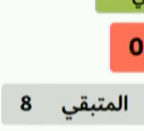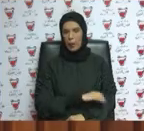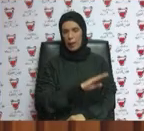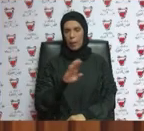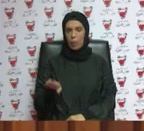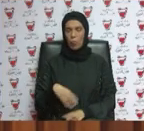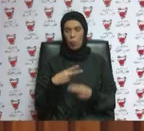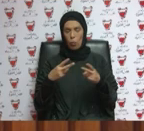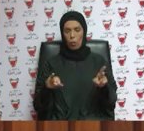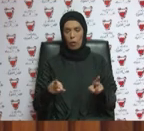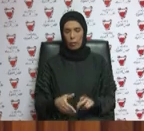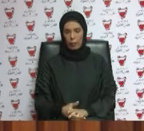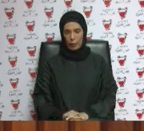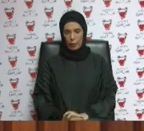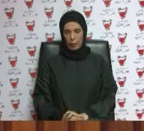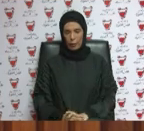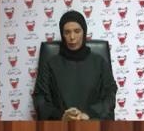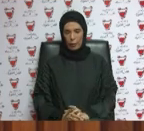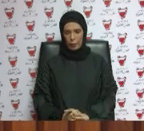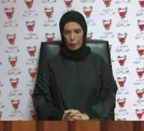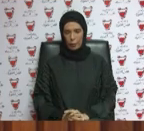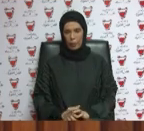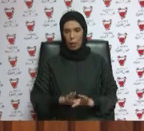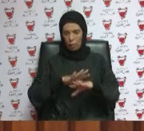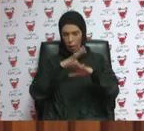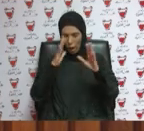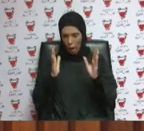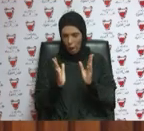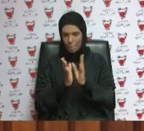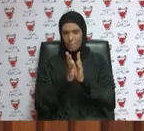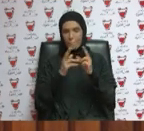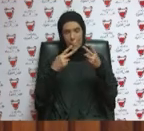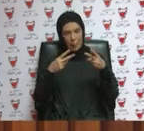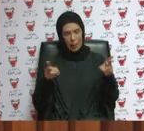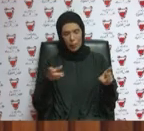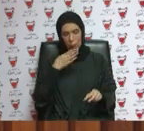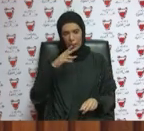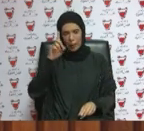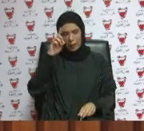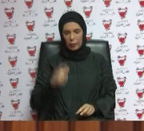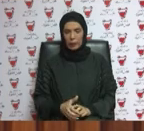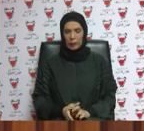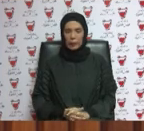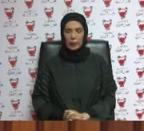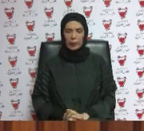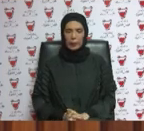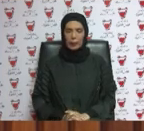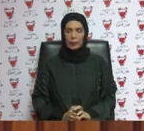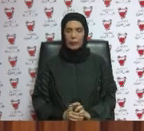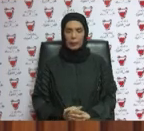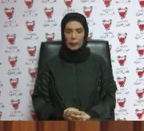أغلبية، خلني أقول بالإجماع، يعني ما في أغلبية والحمد لله.